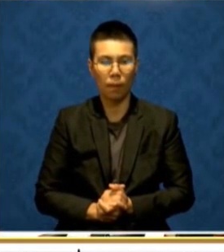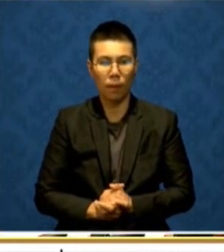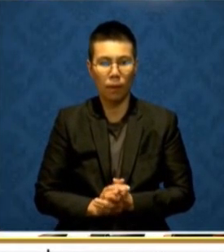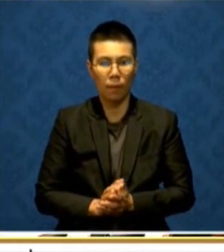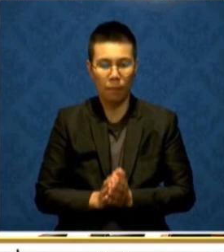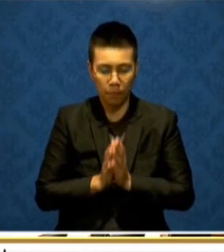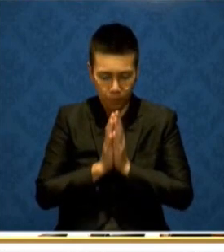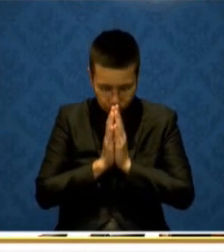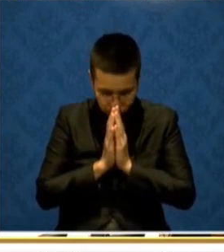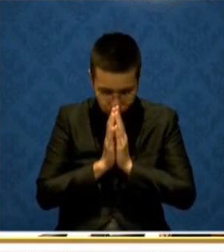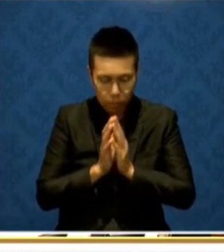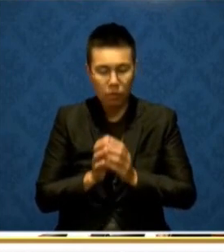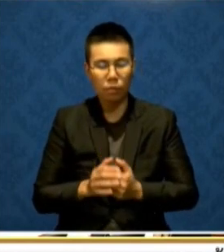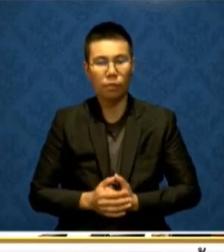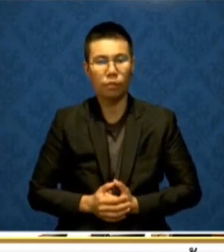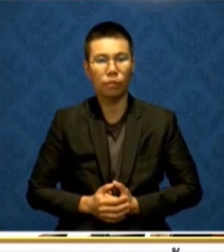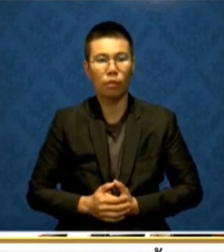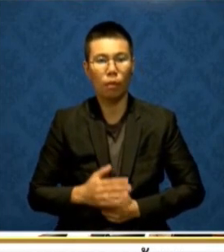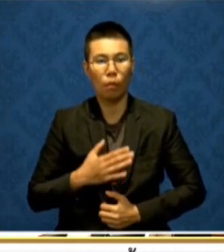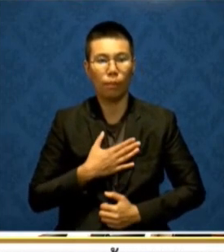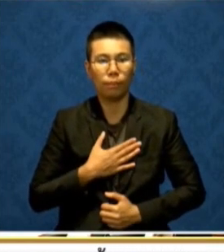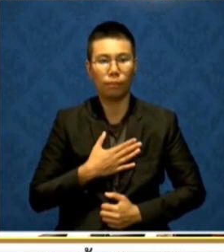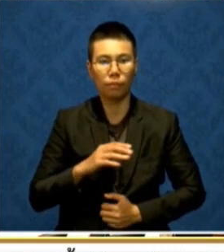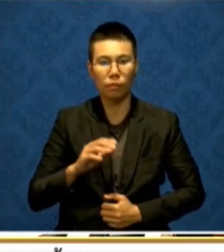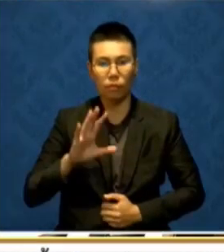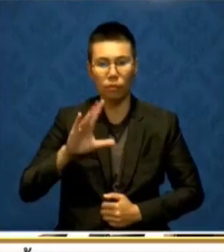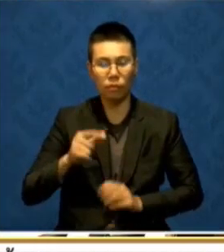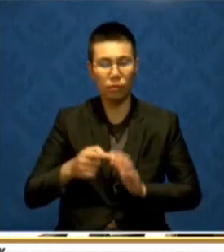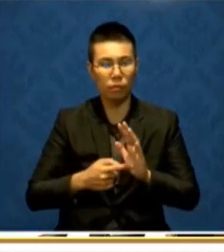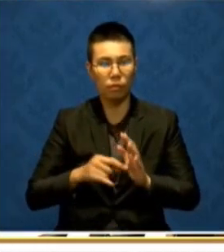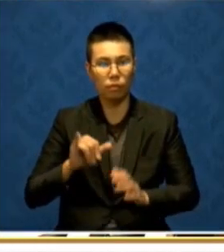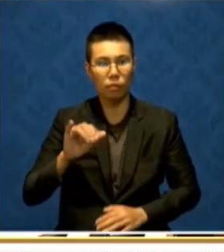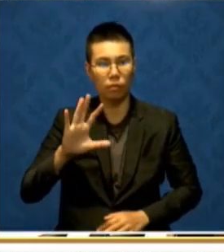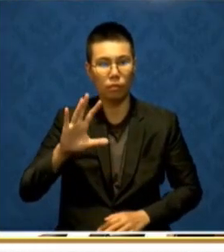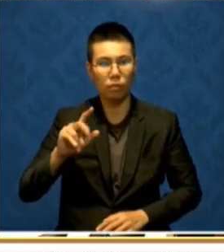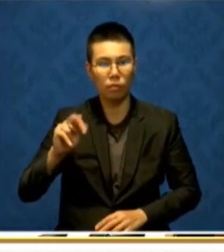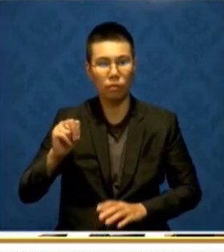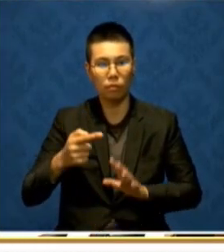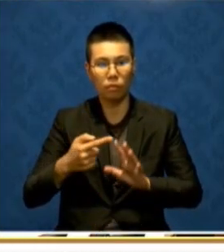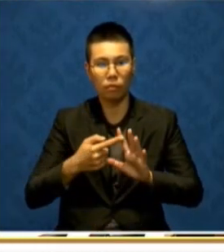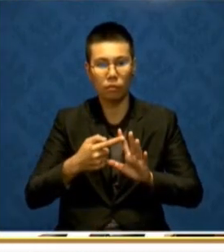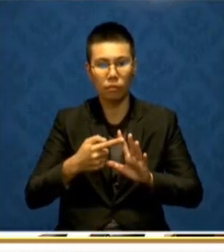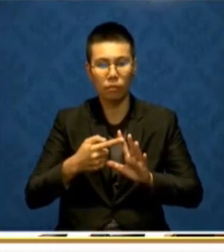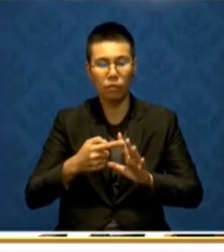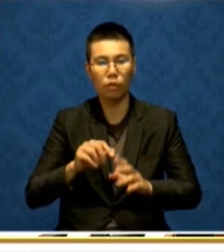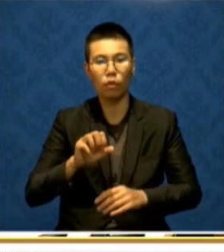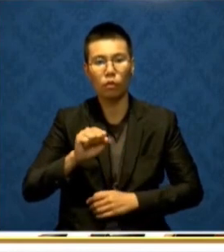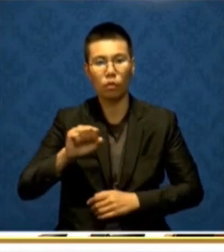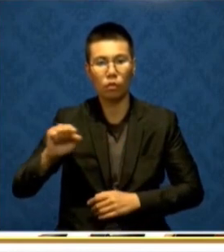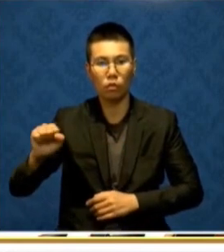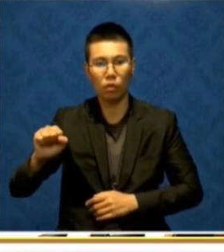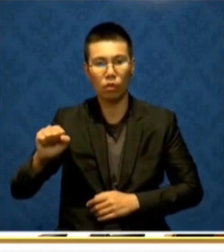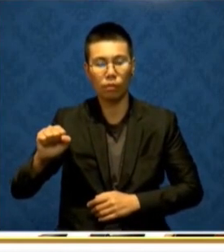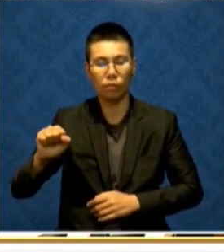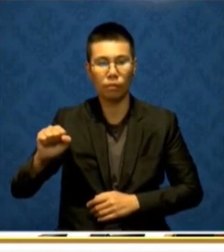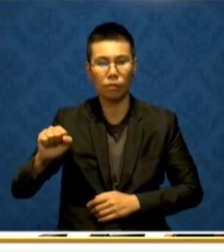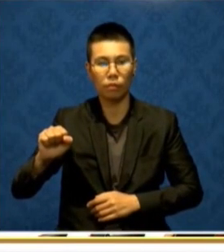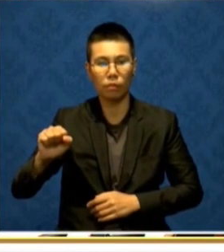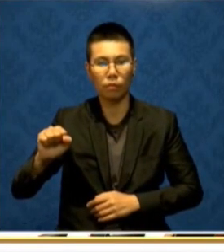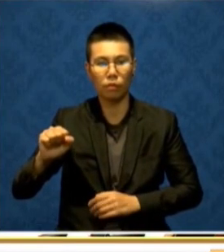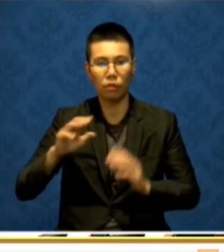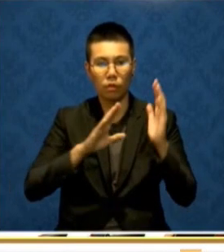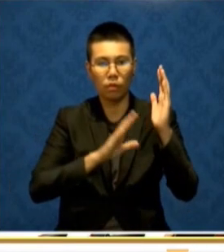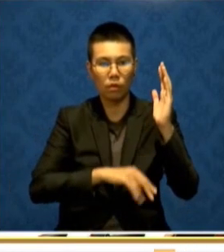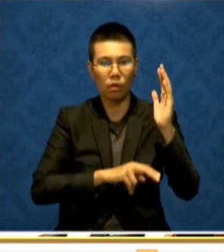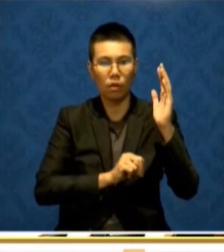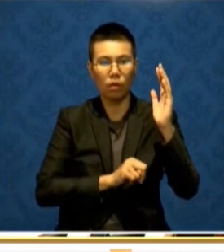กับเรีนธรมธานสภาที่กระรบกัผมชัชนะเดชโชสมาชิสภาผู้แทนราษสดรนัก